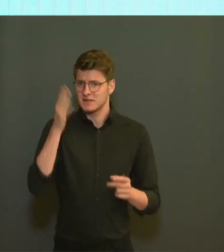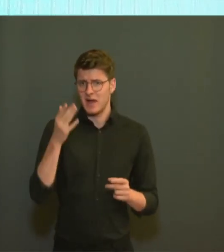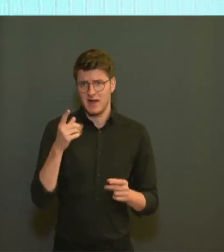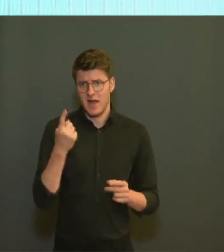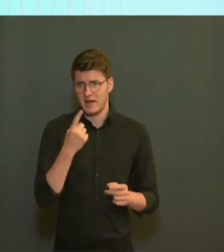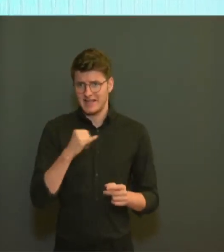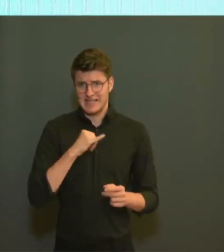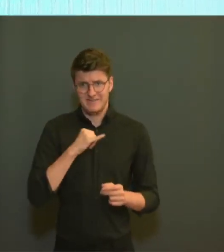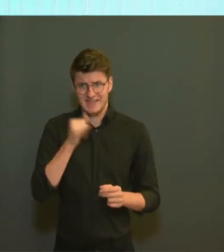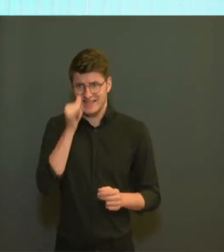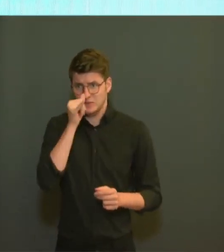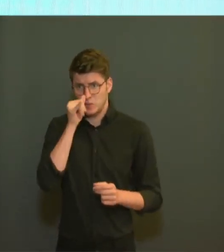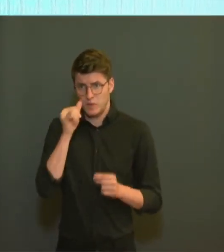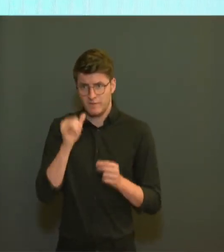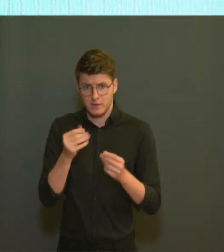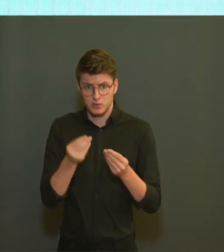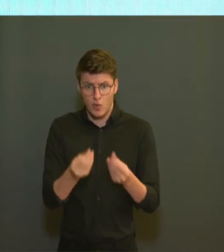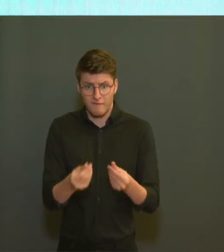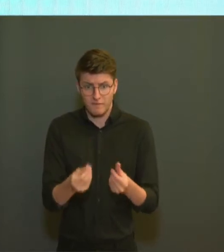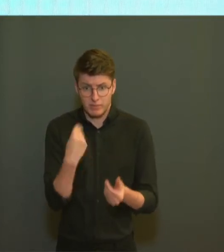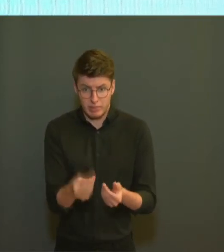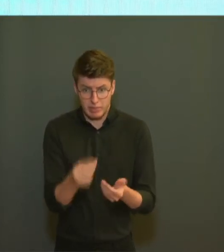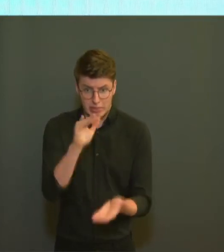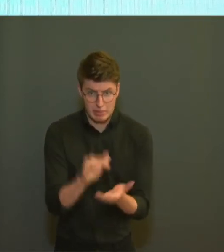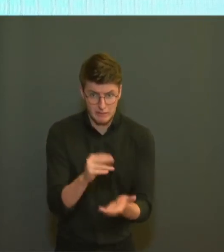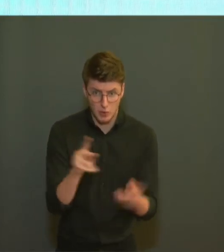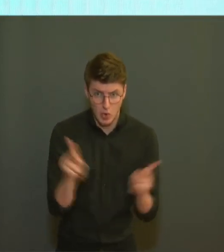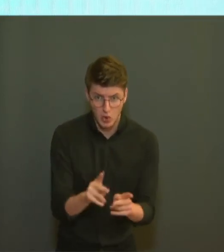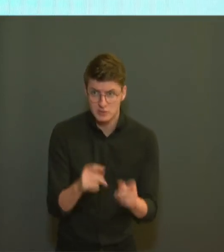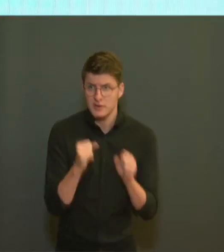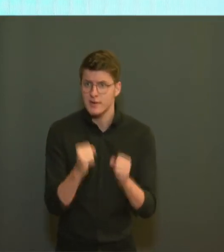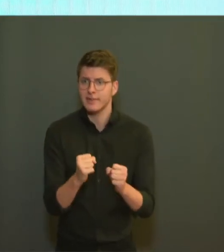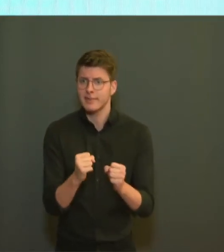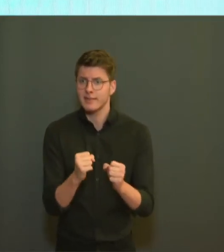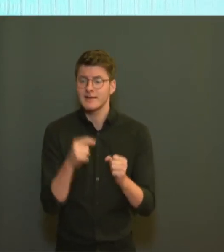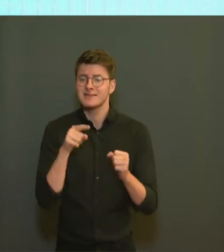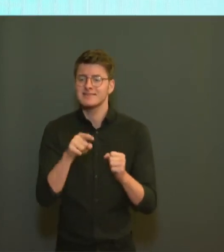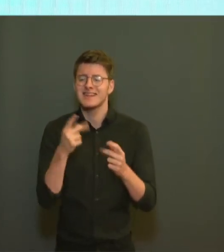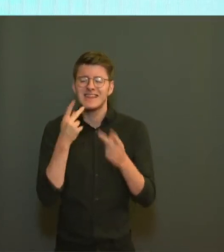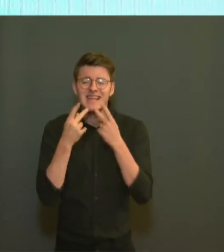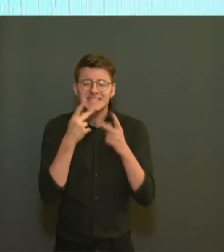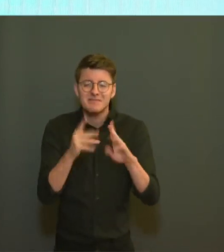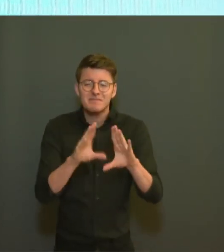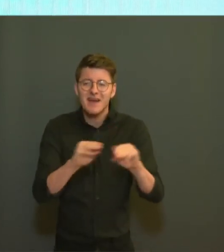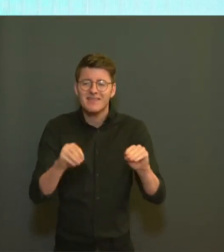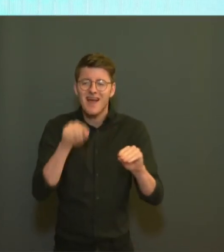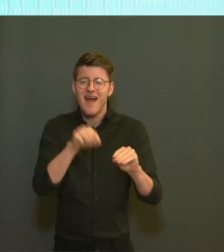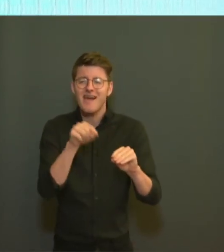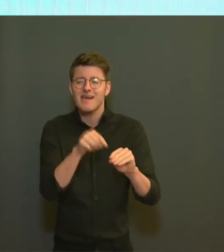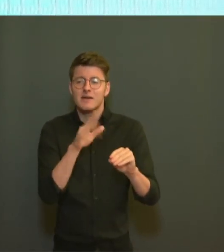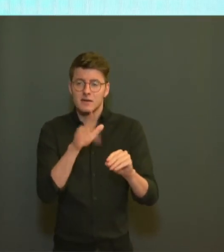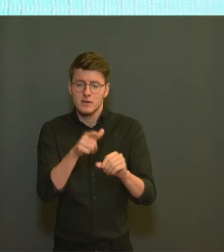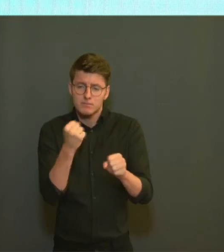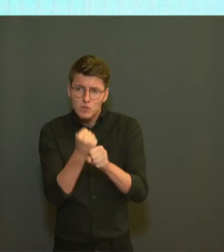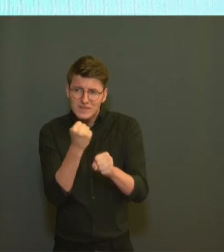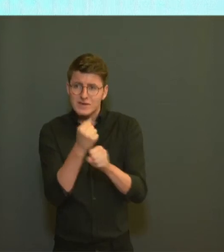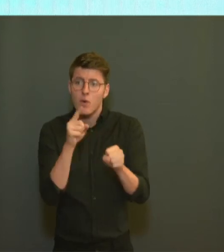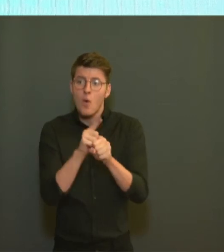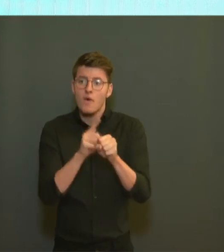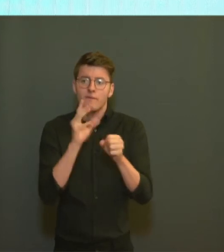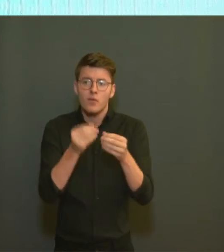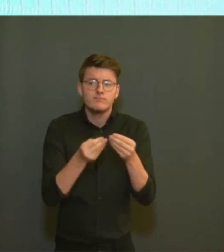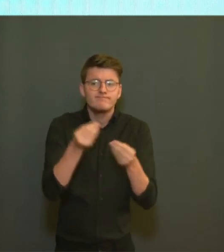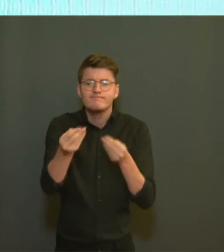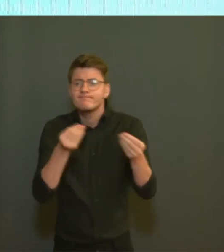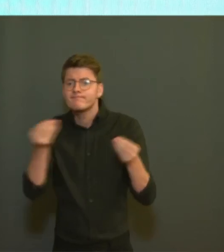tekorten gaan zijn wat betreft de productie van het testmateriaal en ook de distributie ervan. De